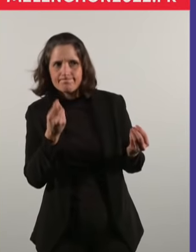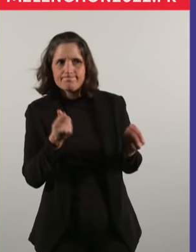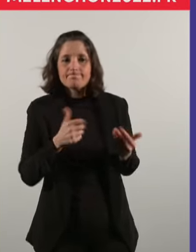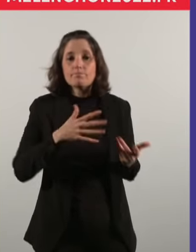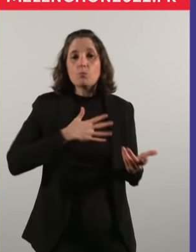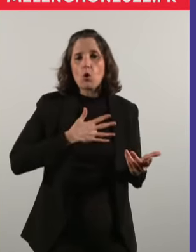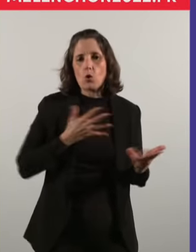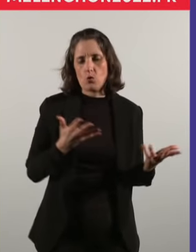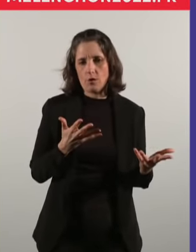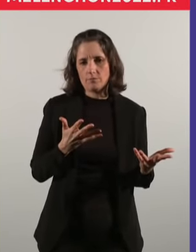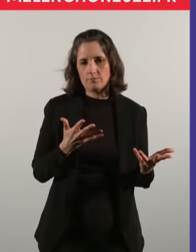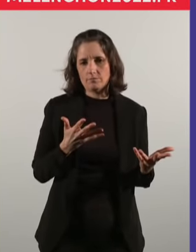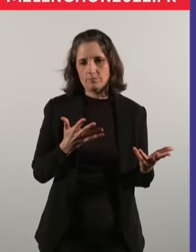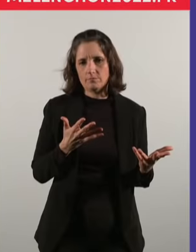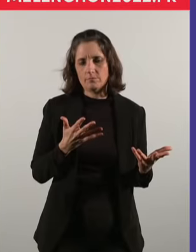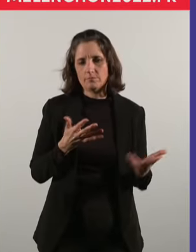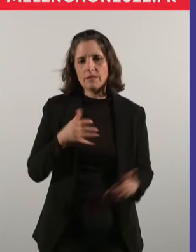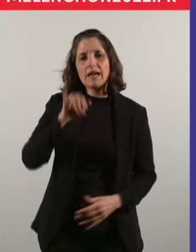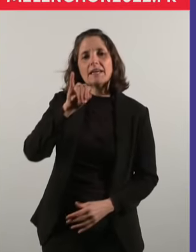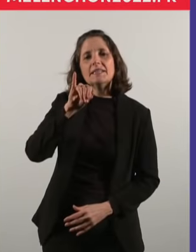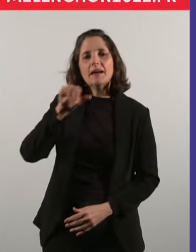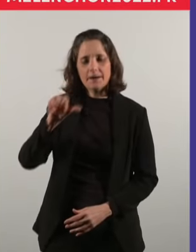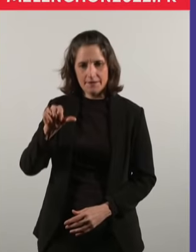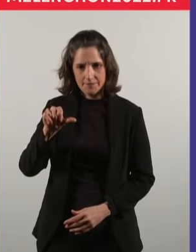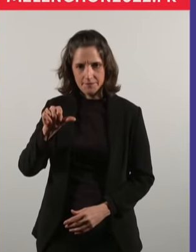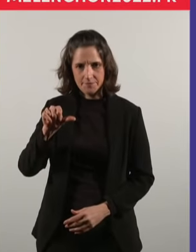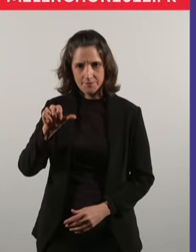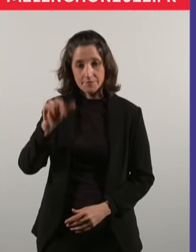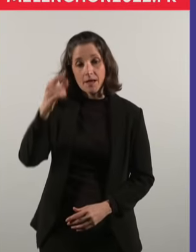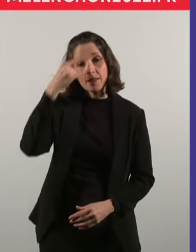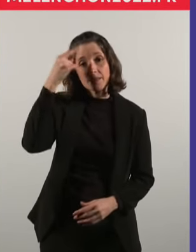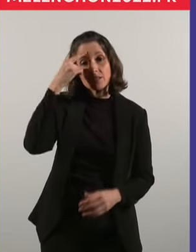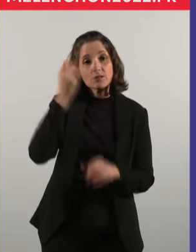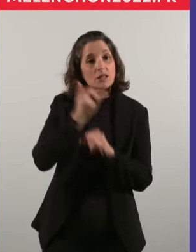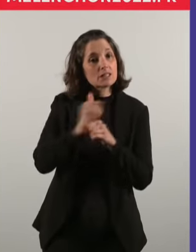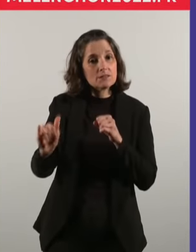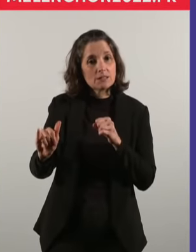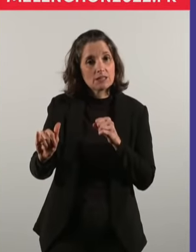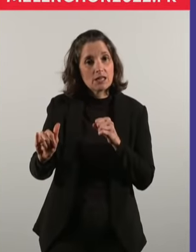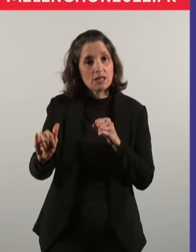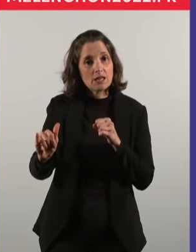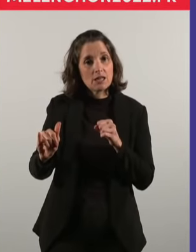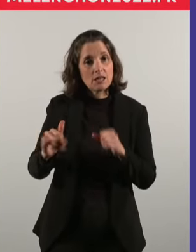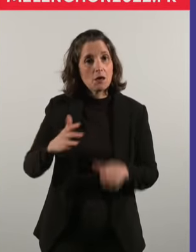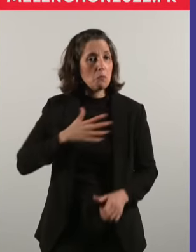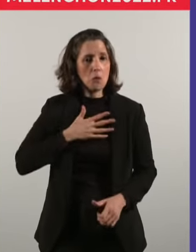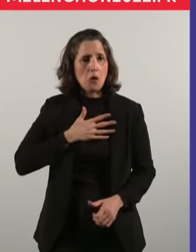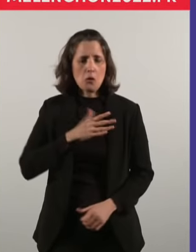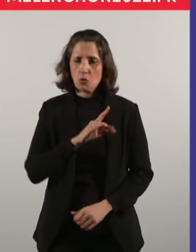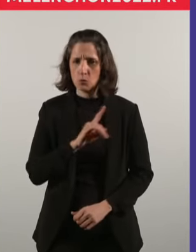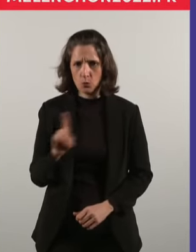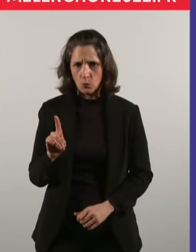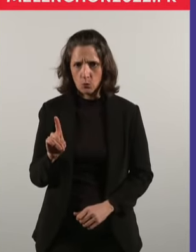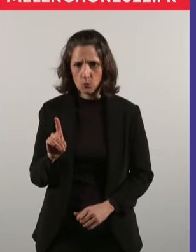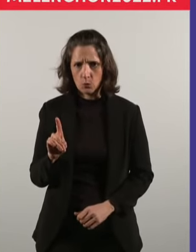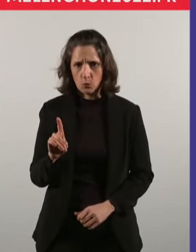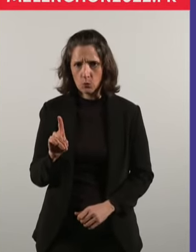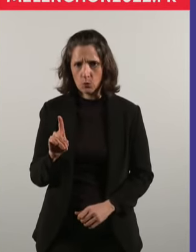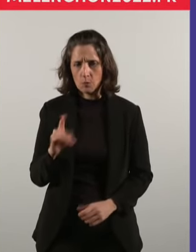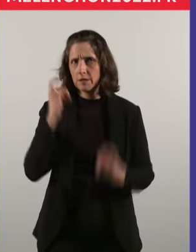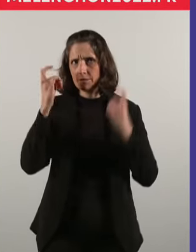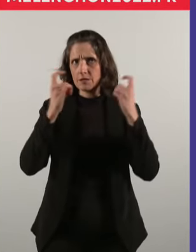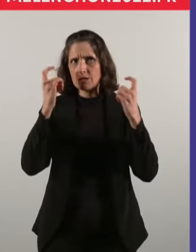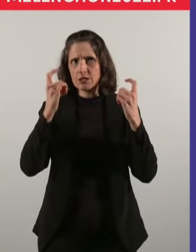L'intelligence artificielle. Il ne faut pas avoir peur de l'intelligence artificielle. Il faut se demander à quoi elle va